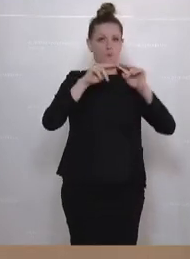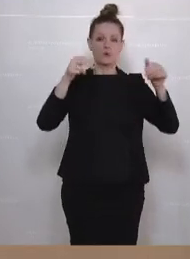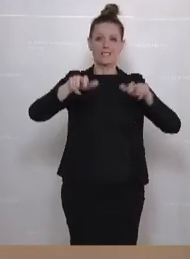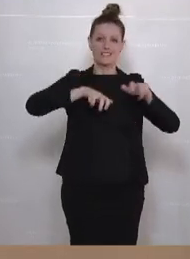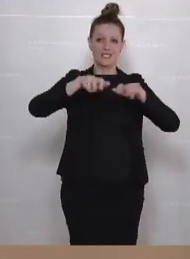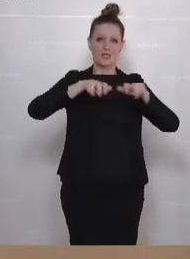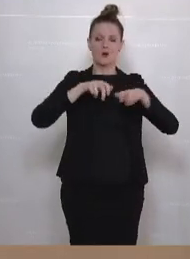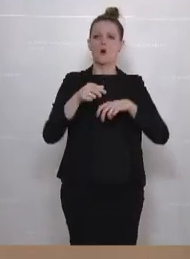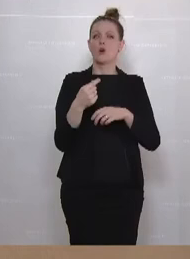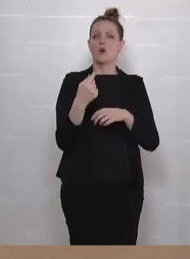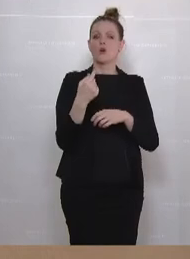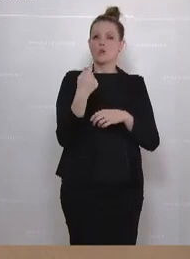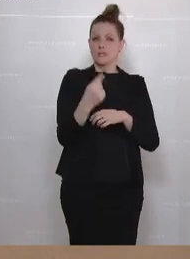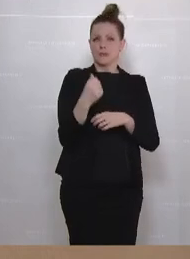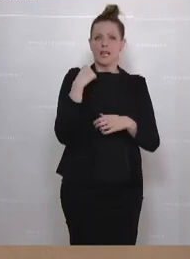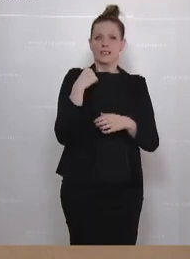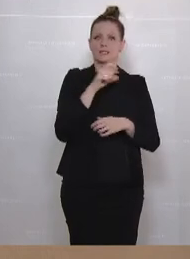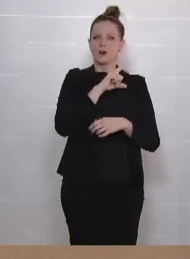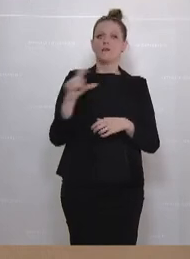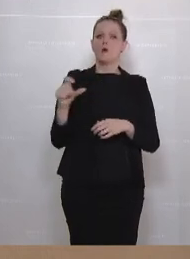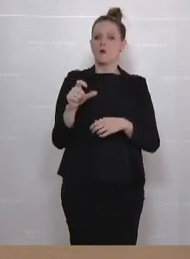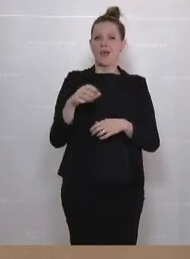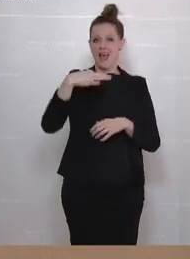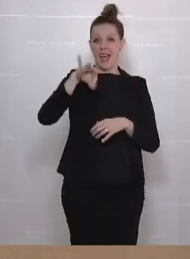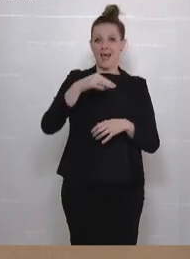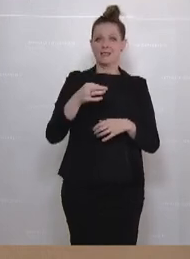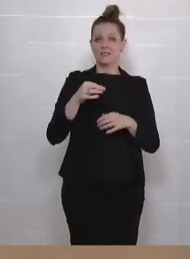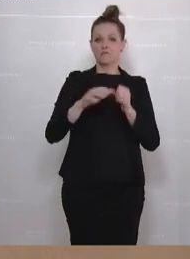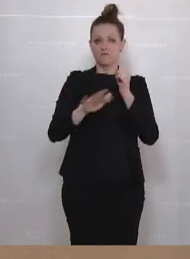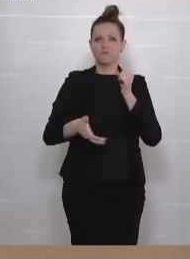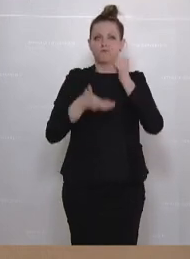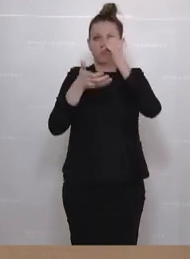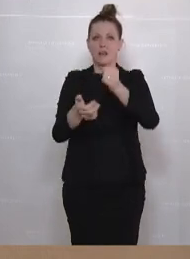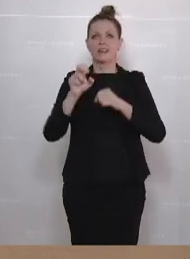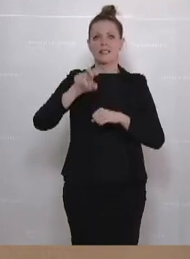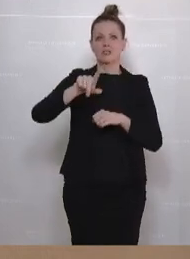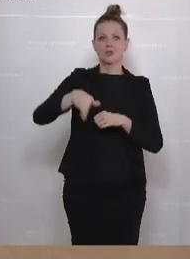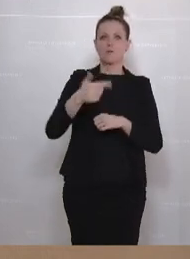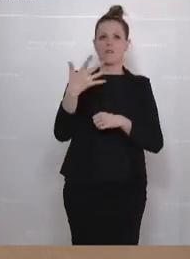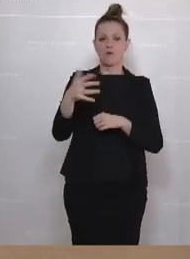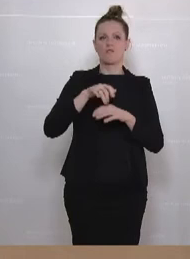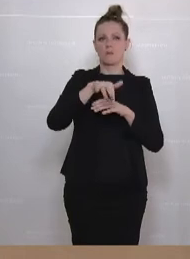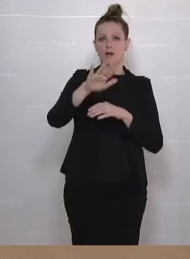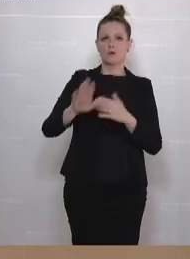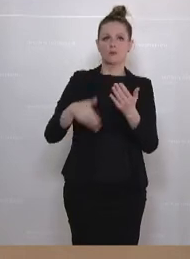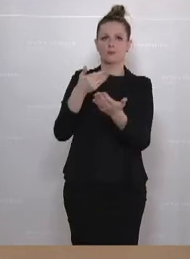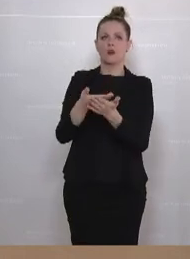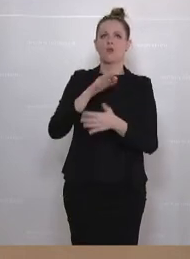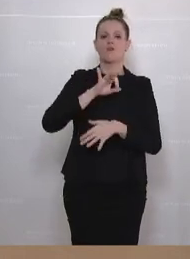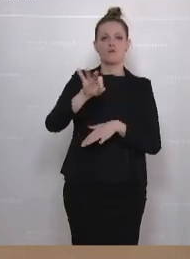ja letzte Woche die größte Einzelausschüttung in der Höhe von 13,5 Millionen zur Verfügung gestellt hat für die